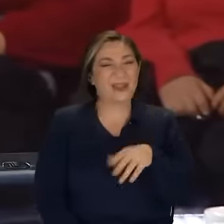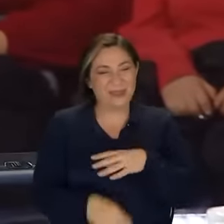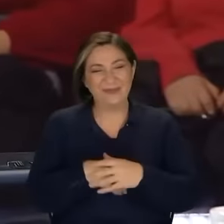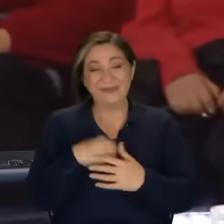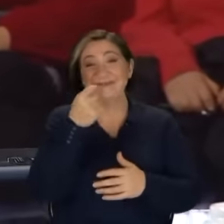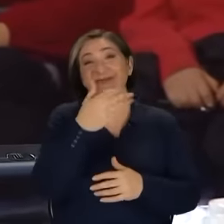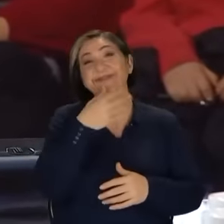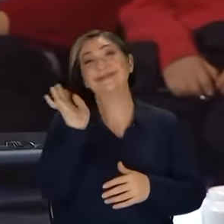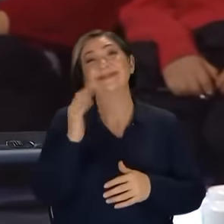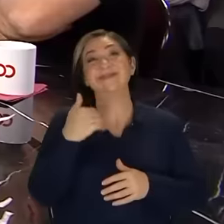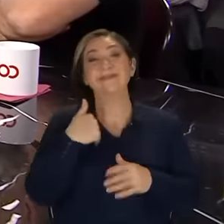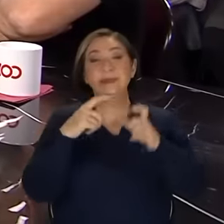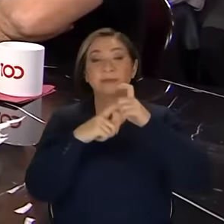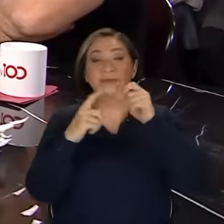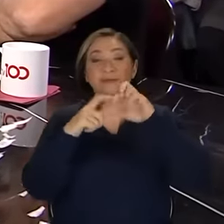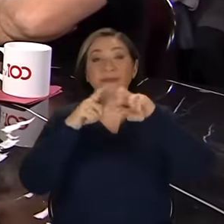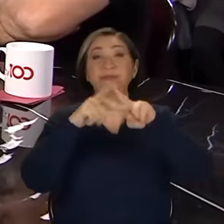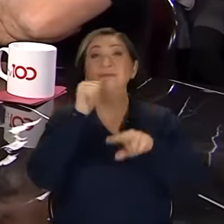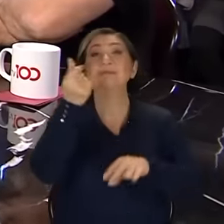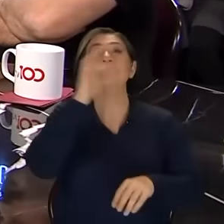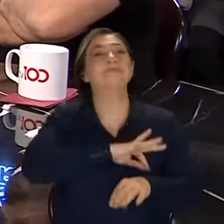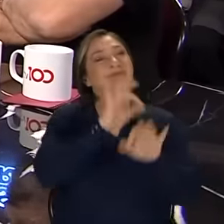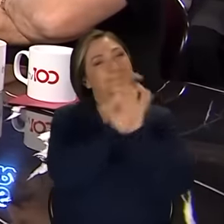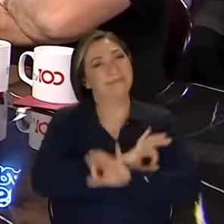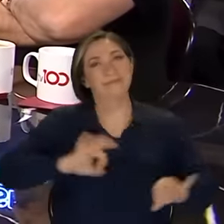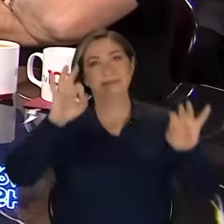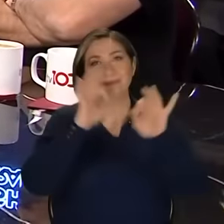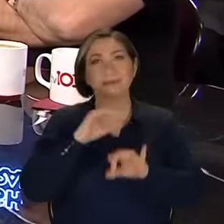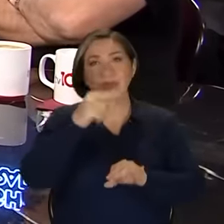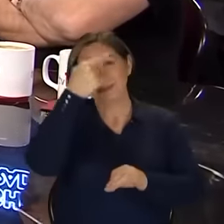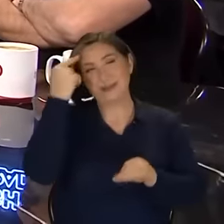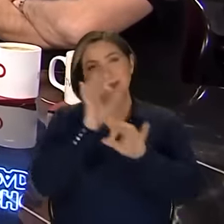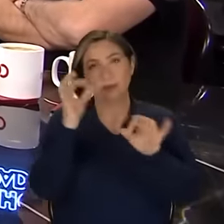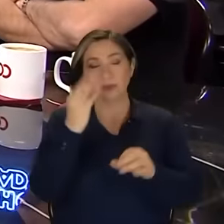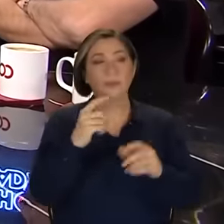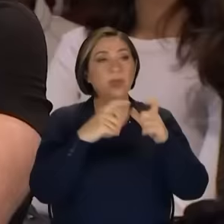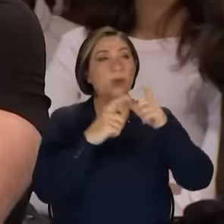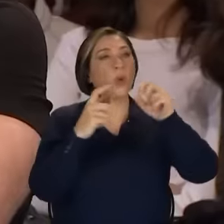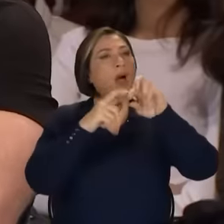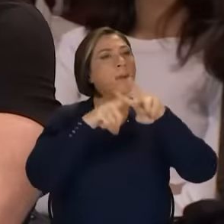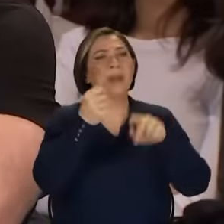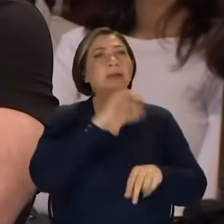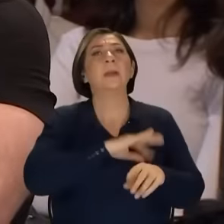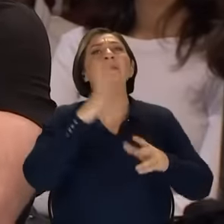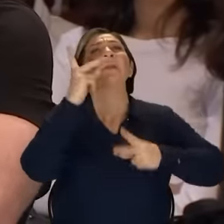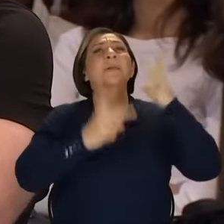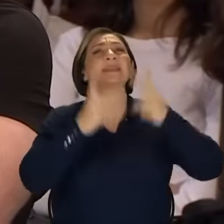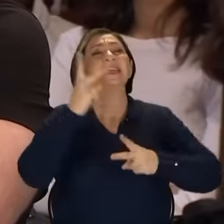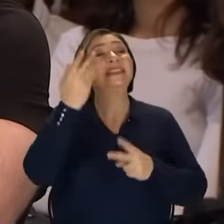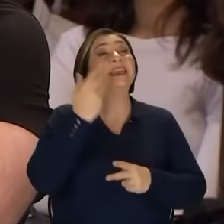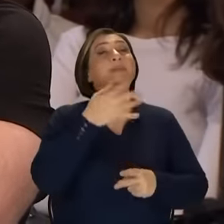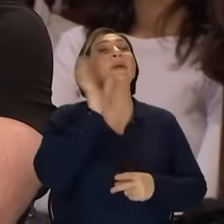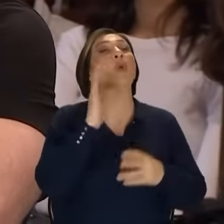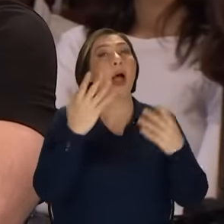Parayı ben bilmiyorum. Ben Gora'dan mesela hiç para kazanmadım fakat, diyebilirim. Fakat evet. Orada bir şanssızlıklar oldu. Gora'dan hiç para ya bazen seyirci bilmiyor